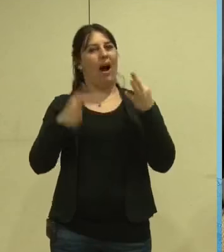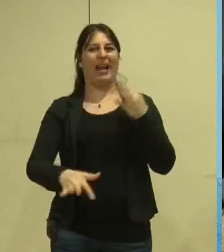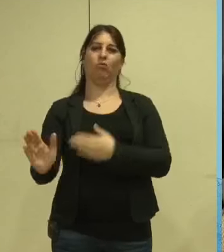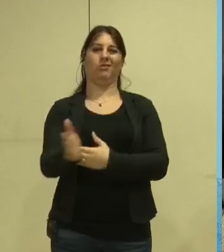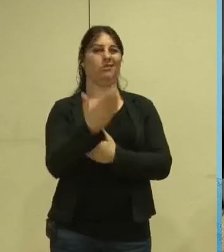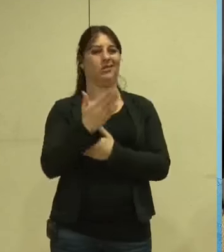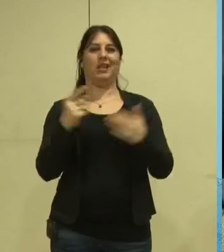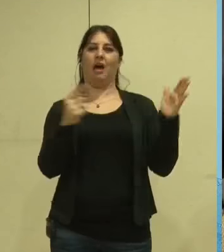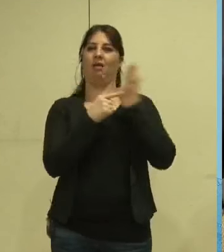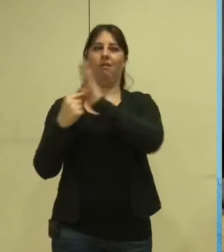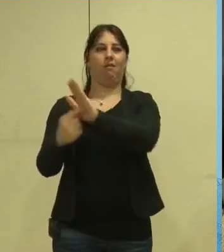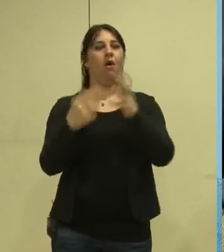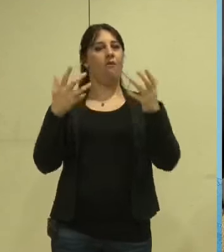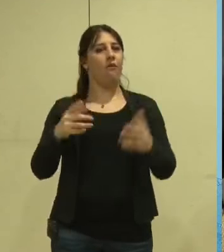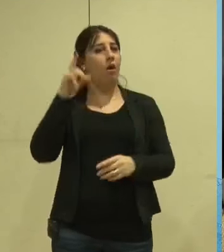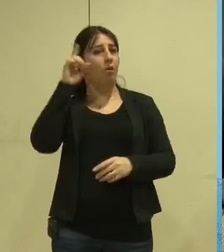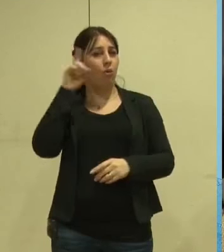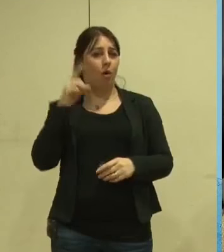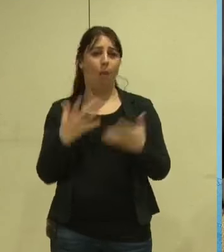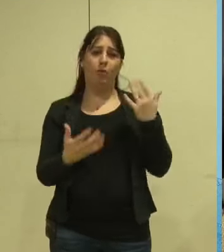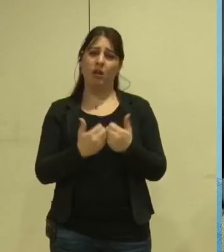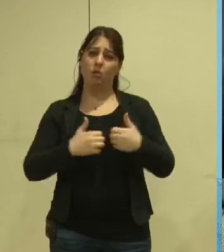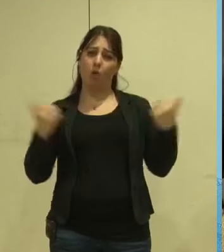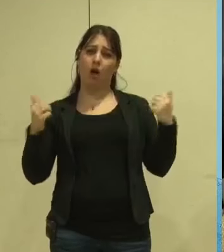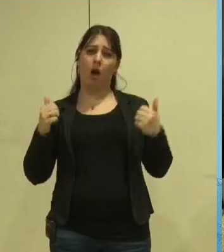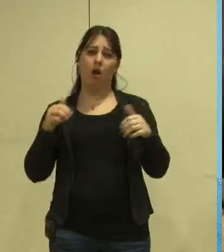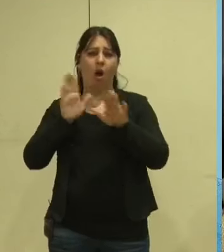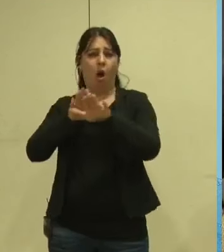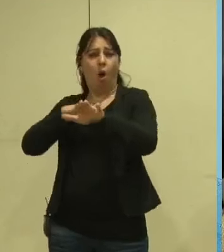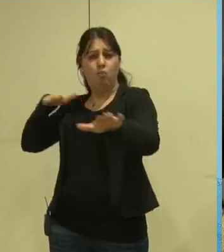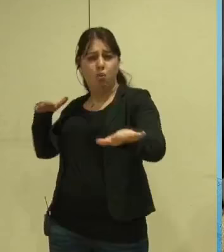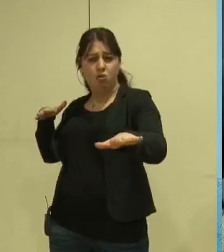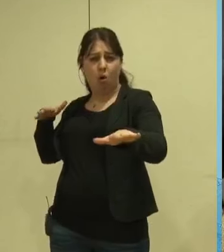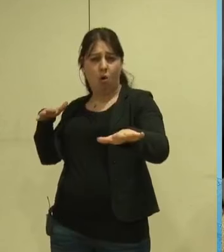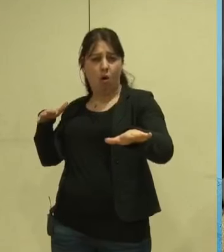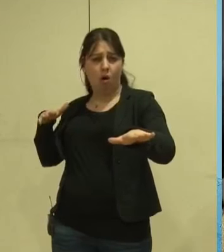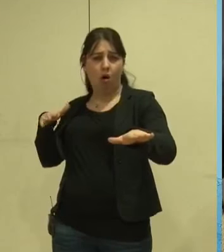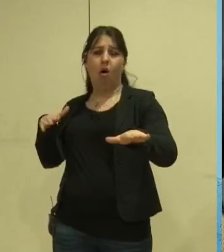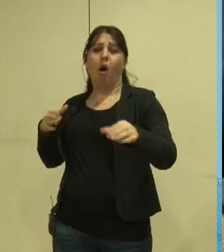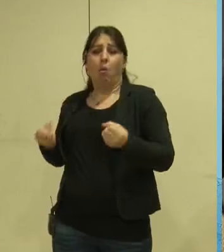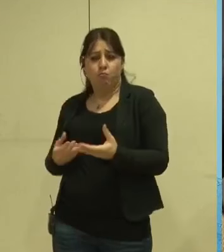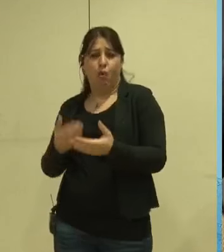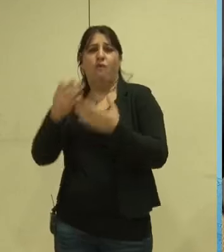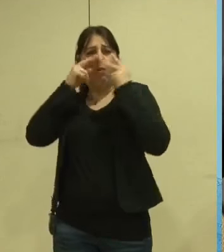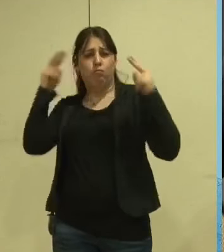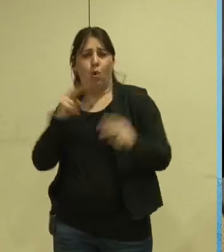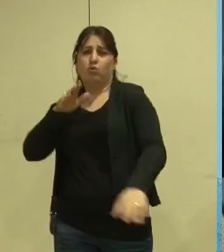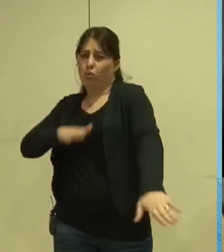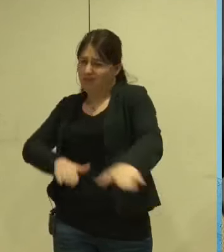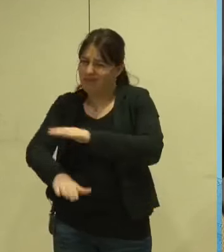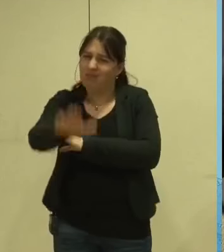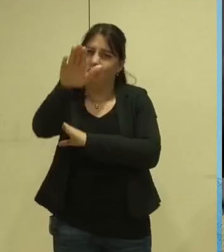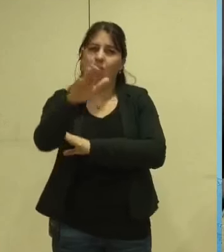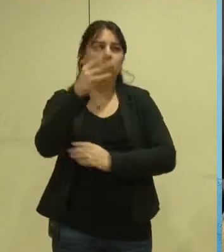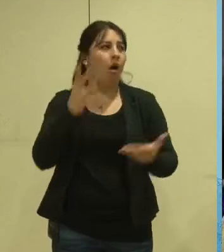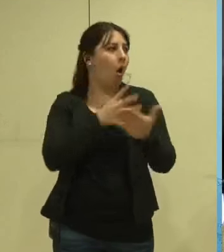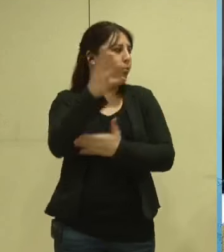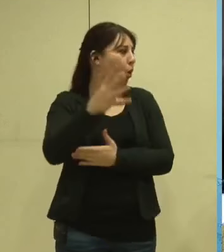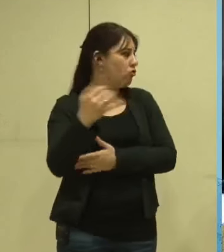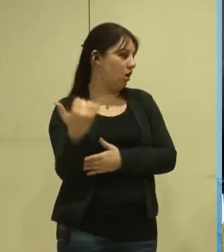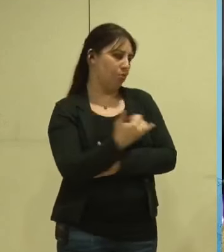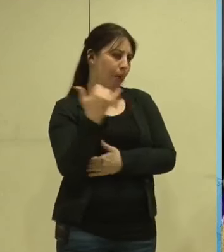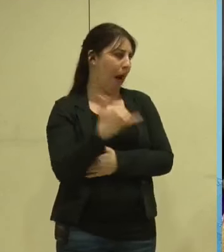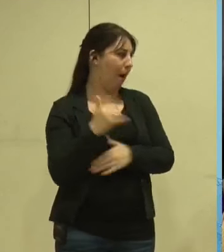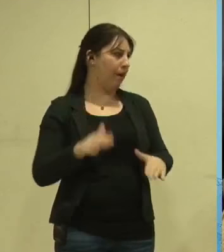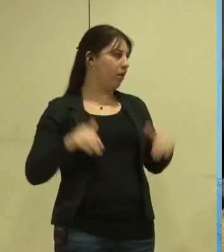pour augmenter la pollution générale de la ville en créant des bouchons, ce n'est pas la peine de se lancer dans ce projet. Sur ce sujet, comme